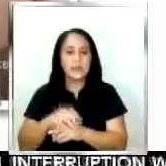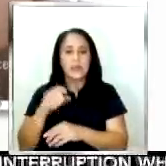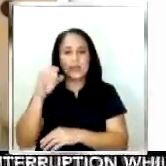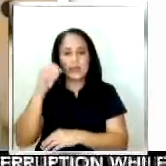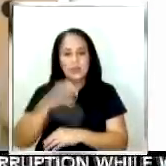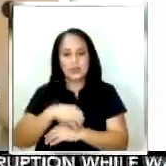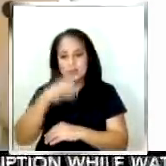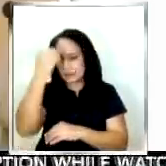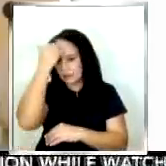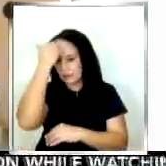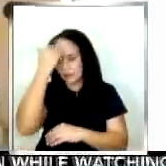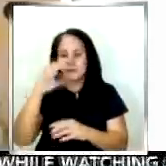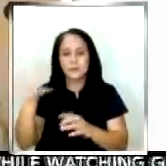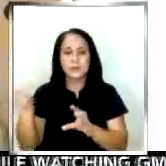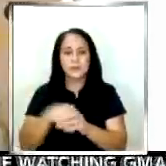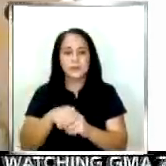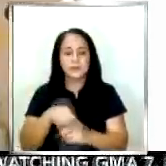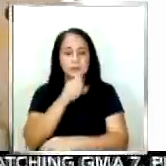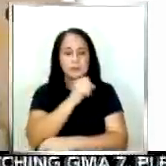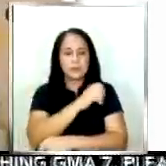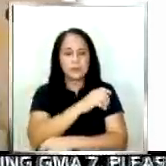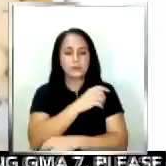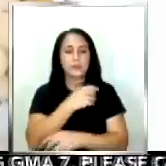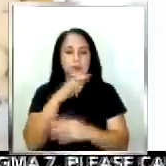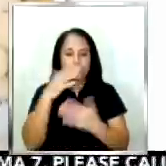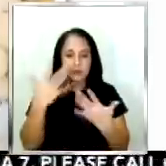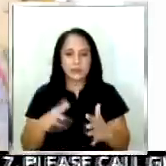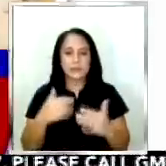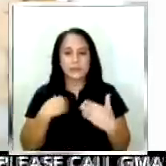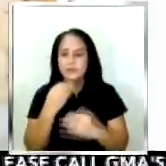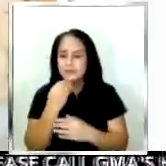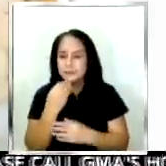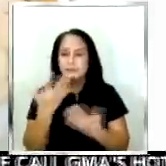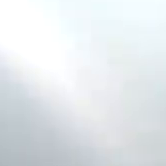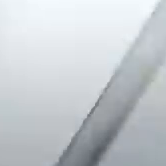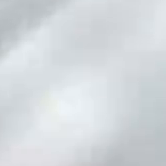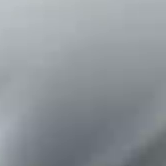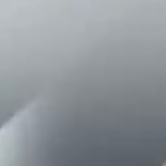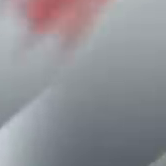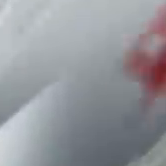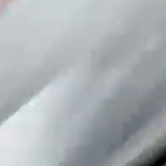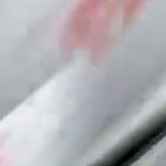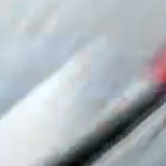ang binyag ng isang intimate reception sa tahanan ni Rojun at Diane.